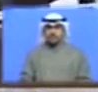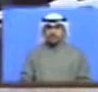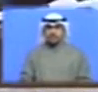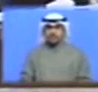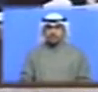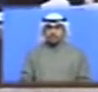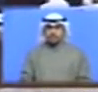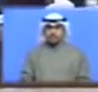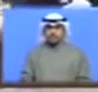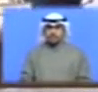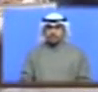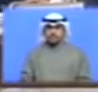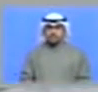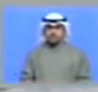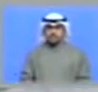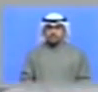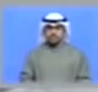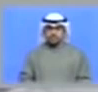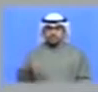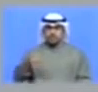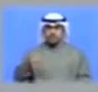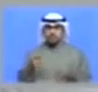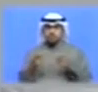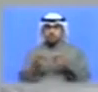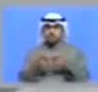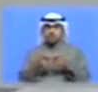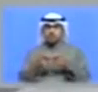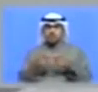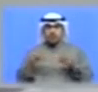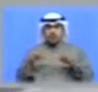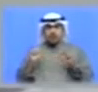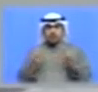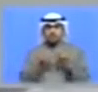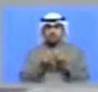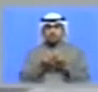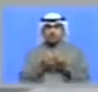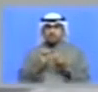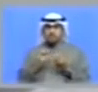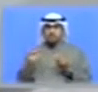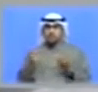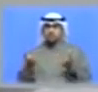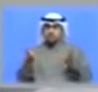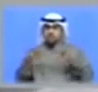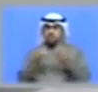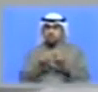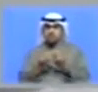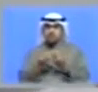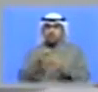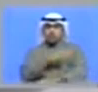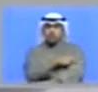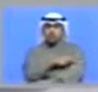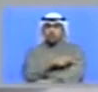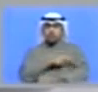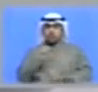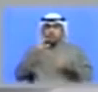اليوم كان في اجتماع مجموعة كبيرة من النواب مع البنك